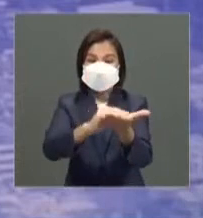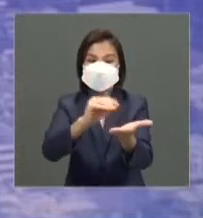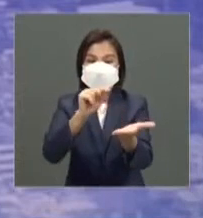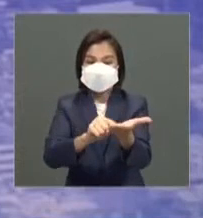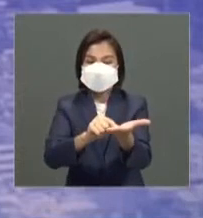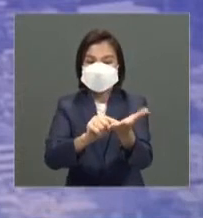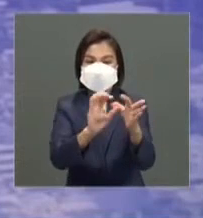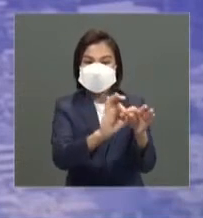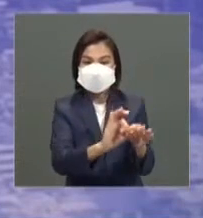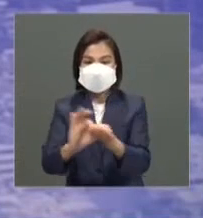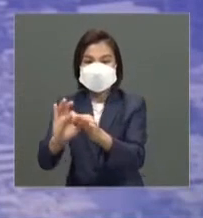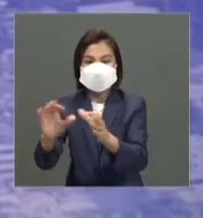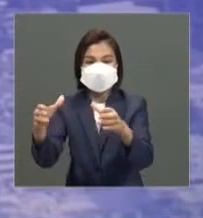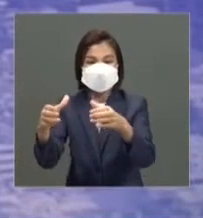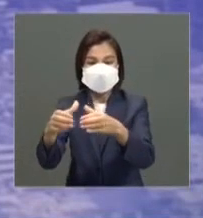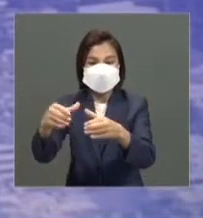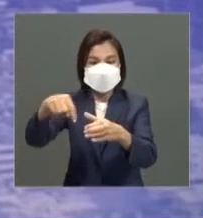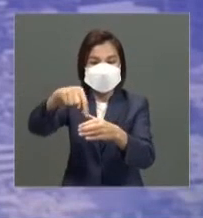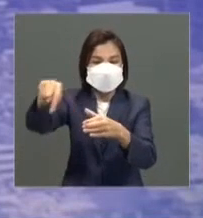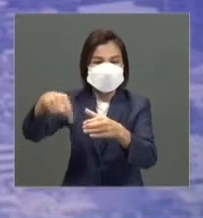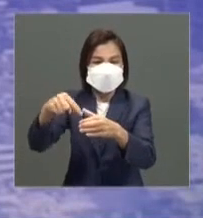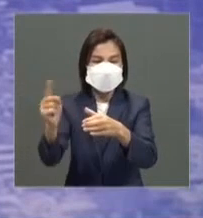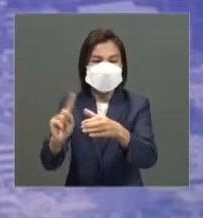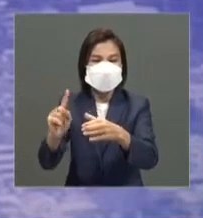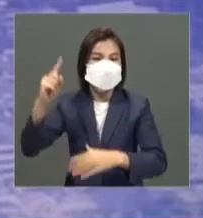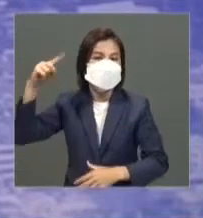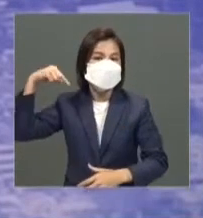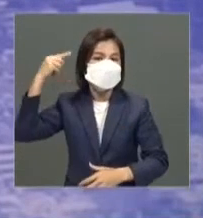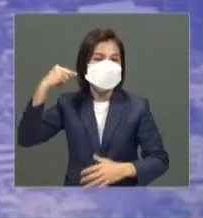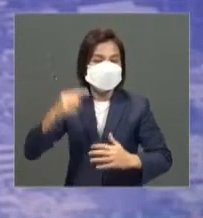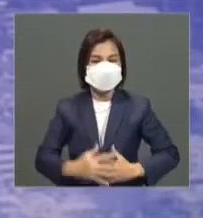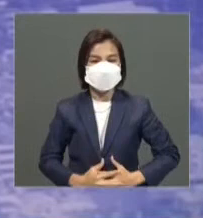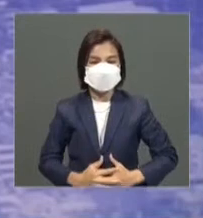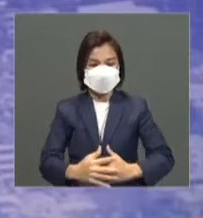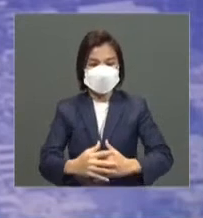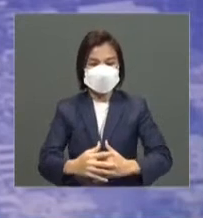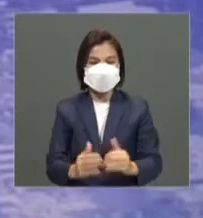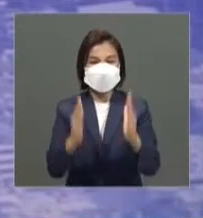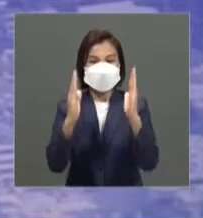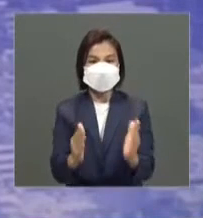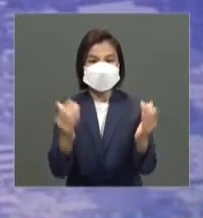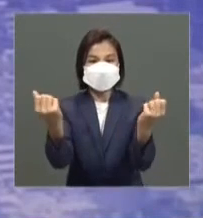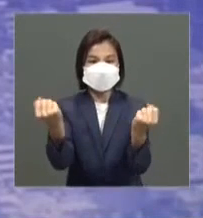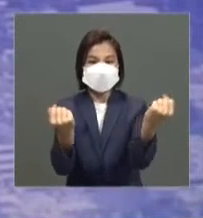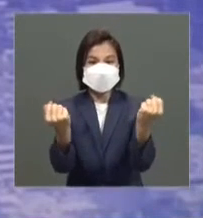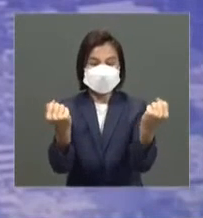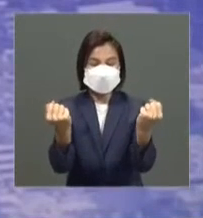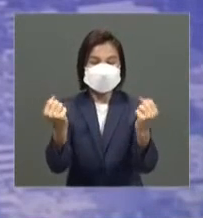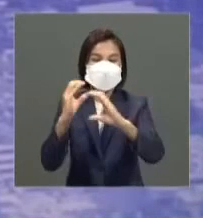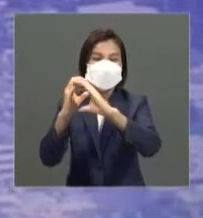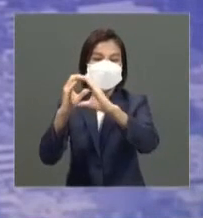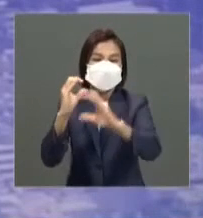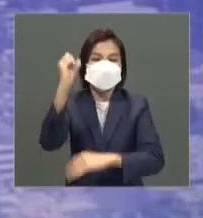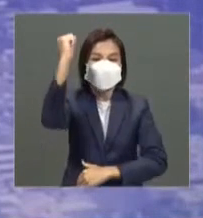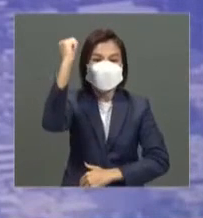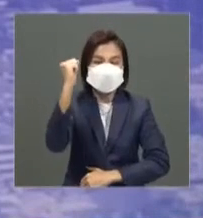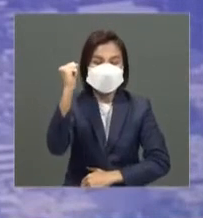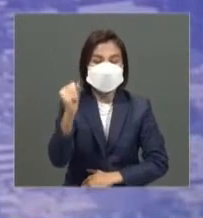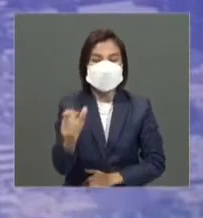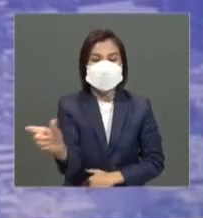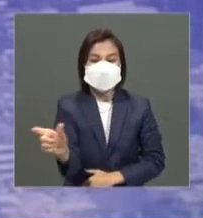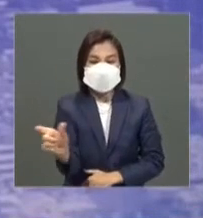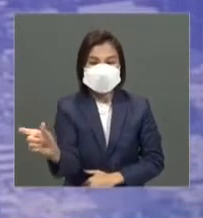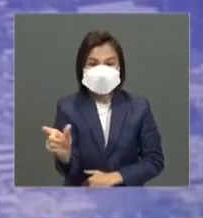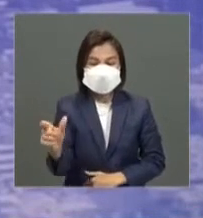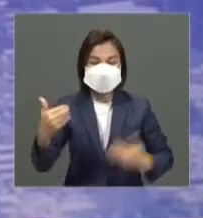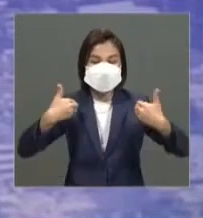กลุ่มนะครับโดยเฉพาะเรื่องของหญิงตั้งครรภ์แล้วก็ผู้ที่ขับรถสาธารณะนะครับซึ่งวันนี้จะนำ